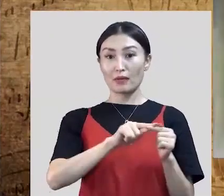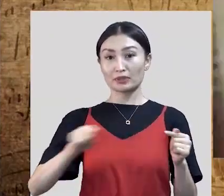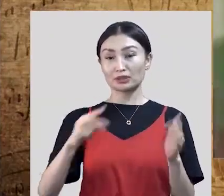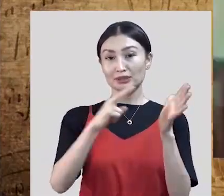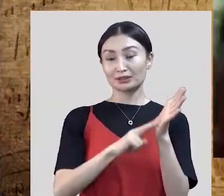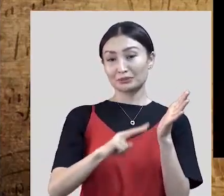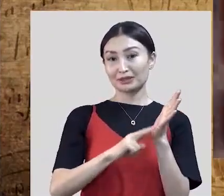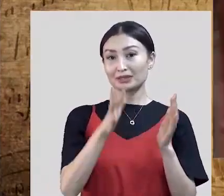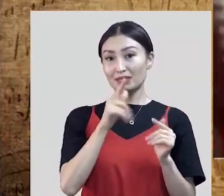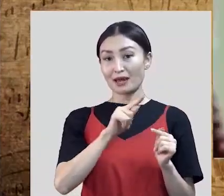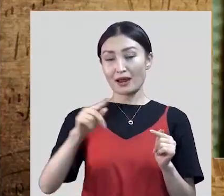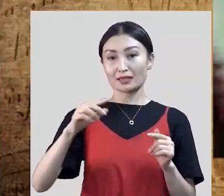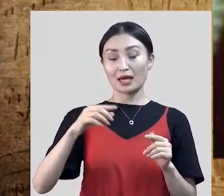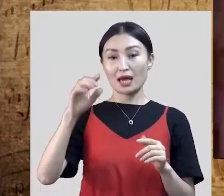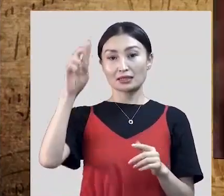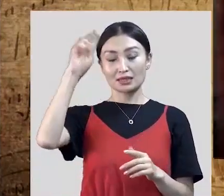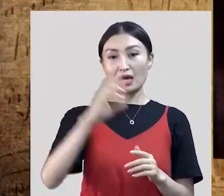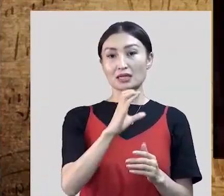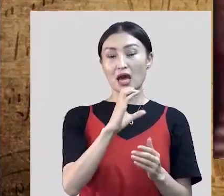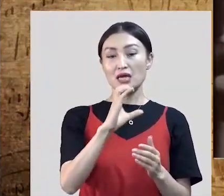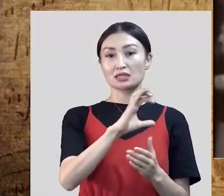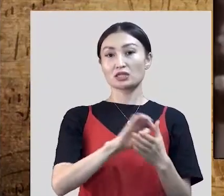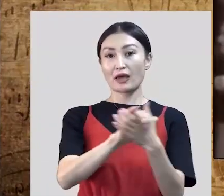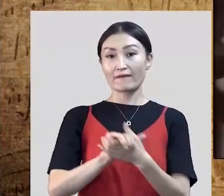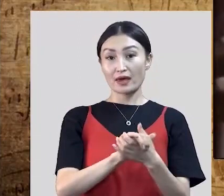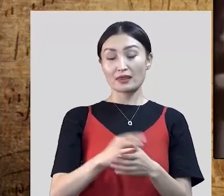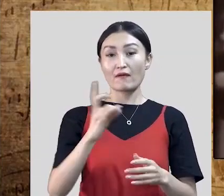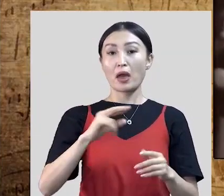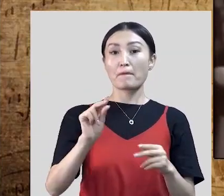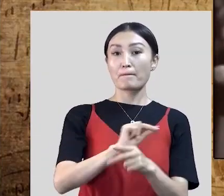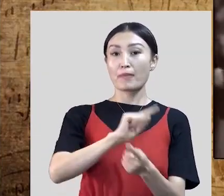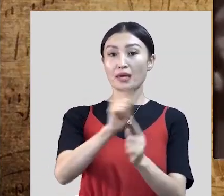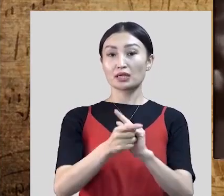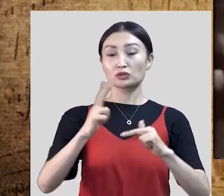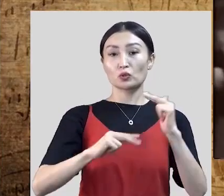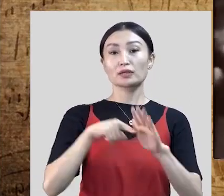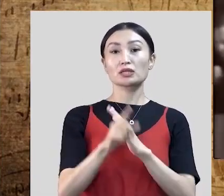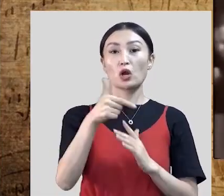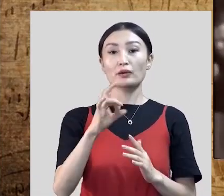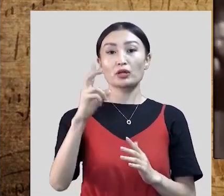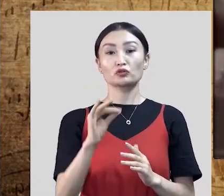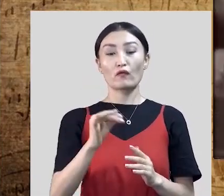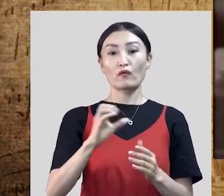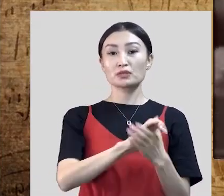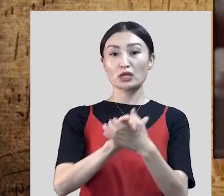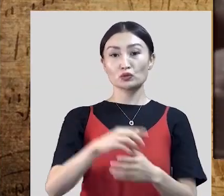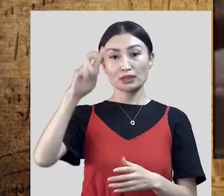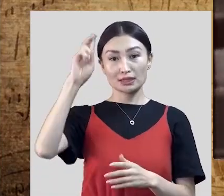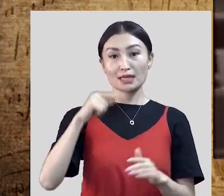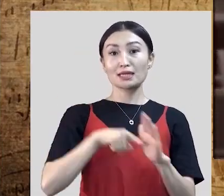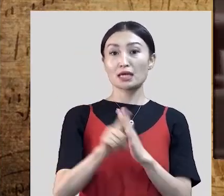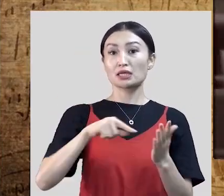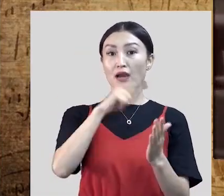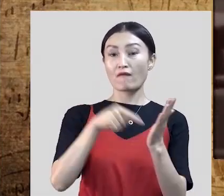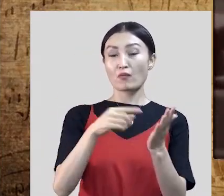протяжении 70 лет страна Советов на пороге развала. Так называемая перестройка, начатая Горбачевым, привела к тому, что союзные страны начали